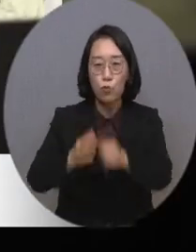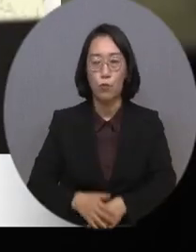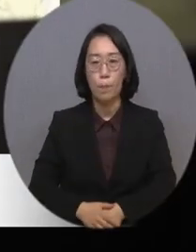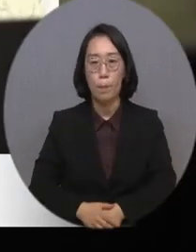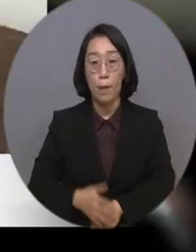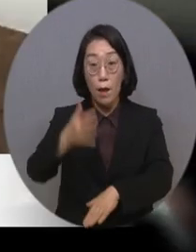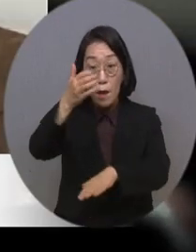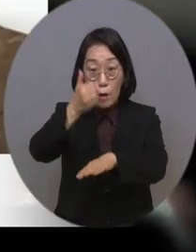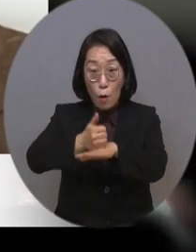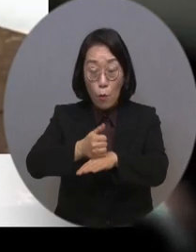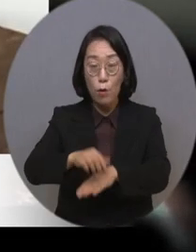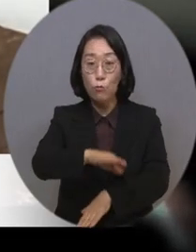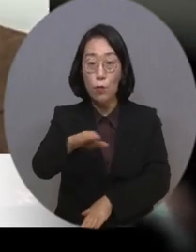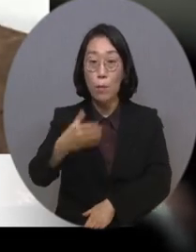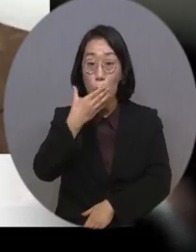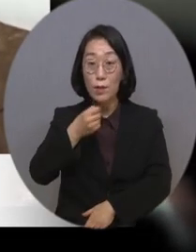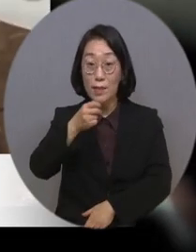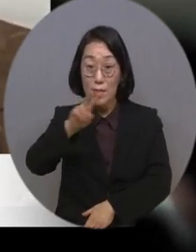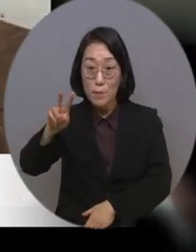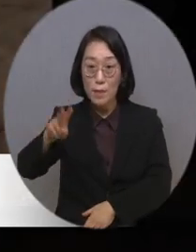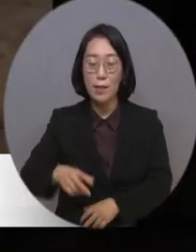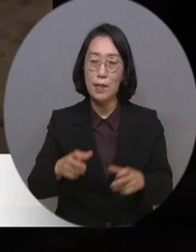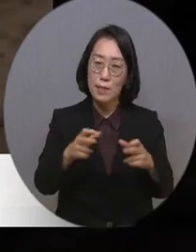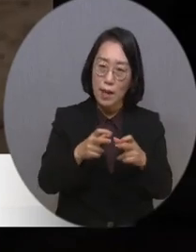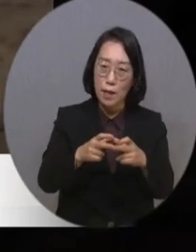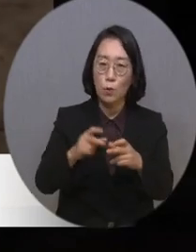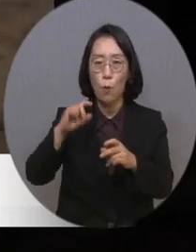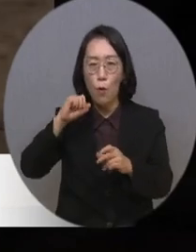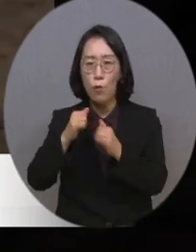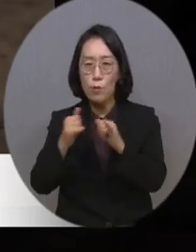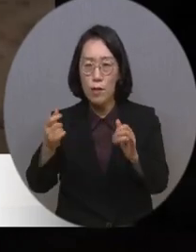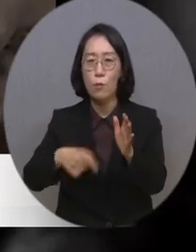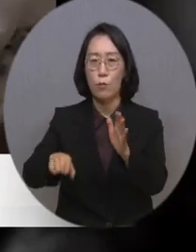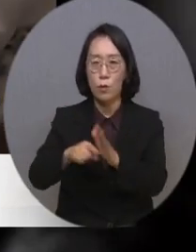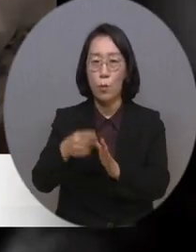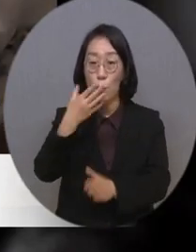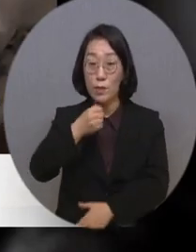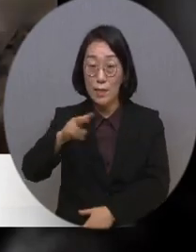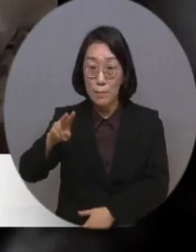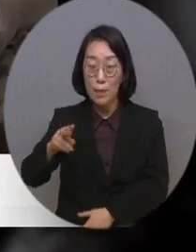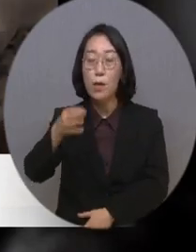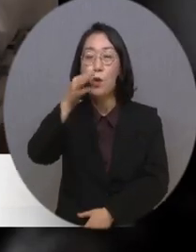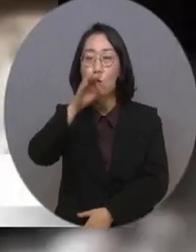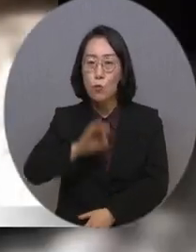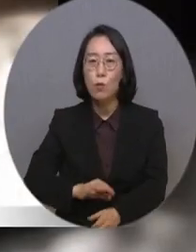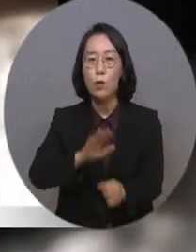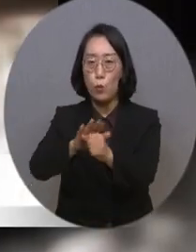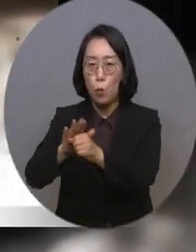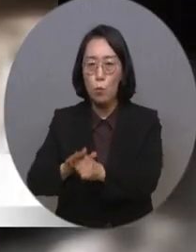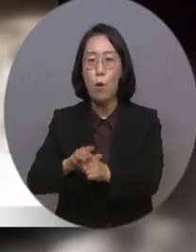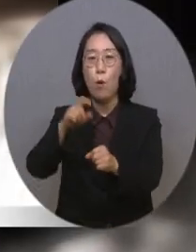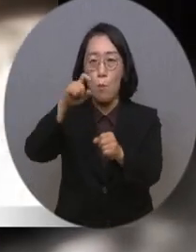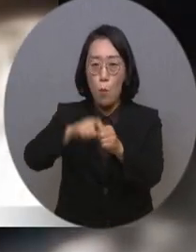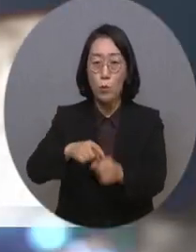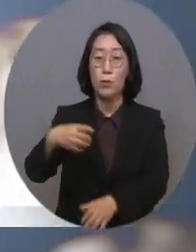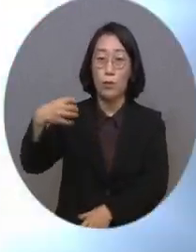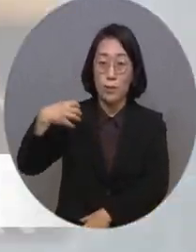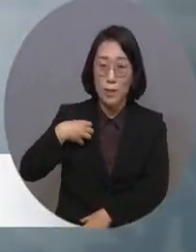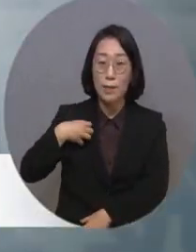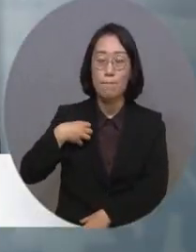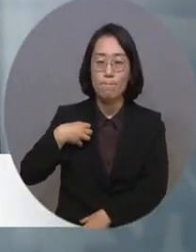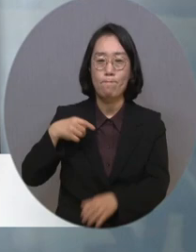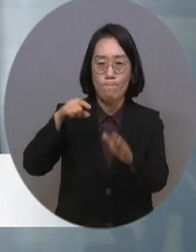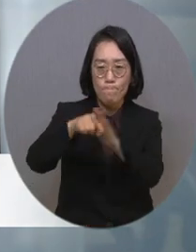선정결과에 대해 복지tv는 장애인과 소액 계층을 위해 복지tv가 공익적 역할을 해야 하는 모든 현장에